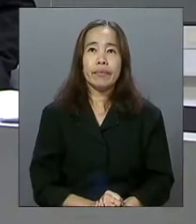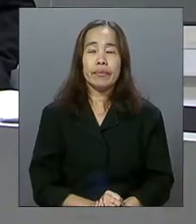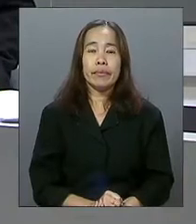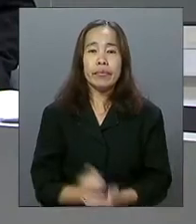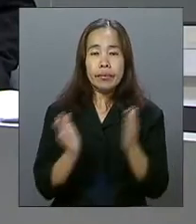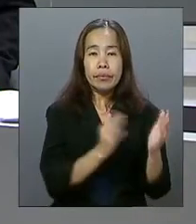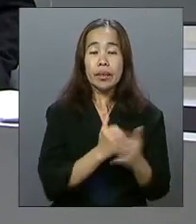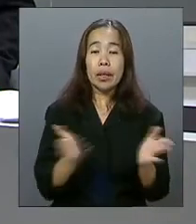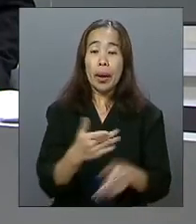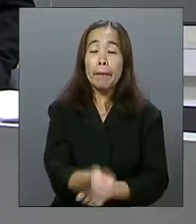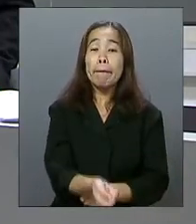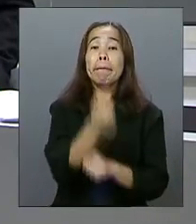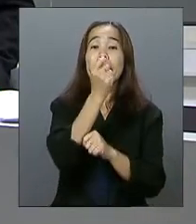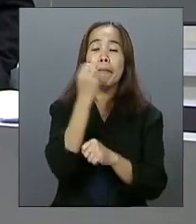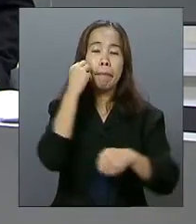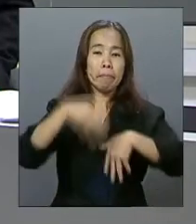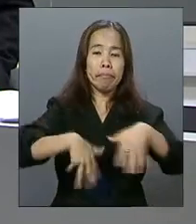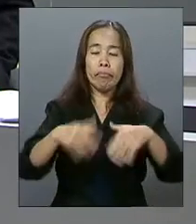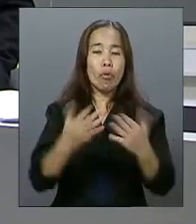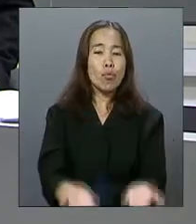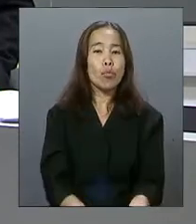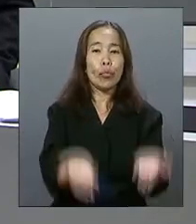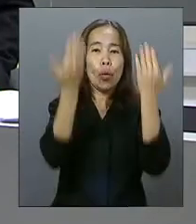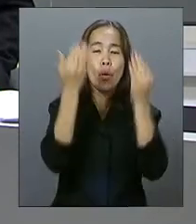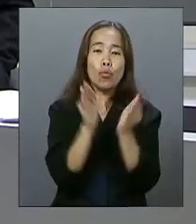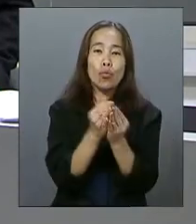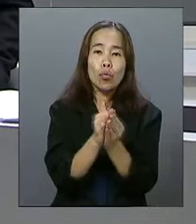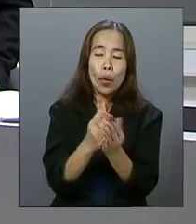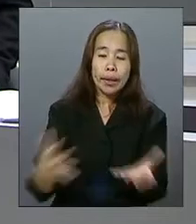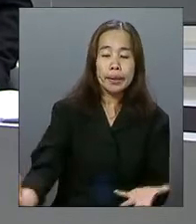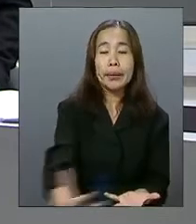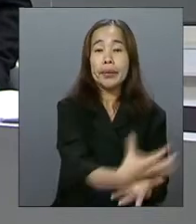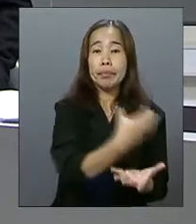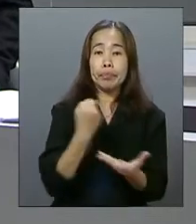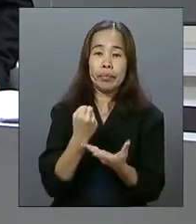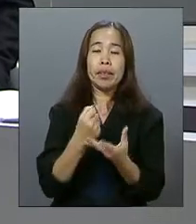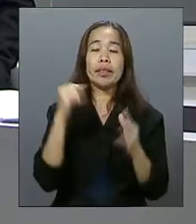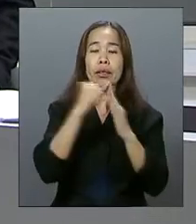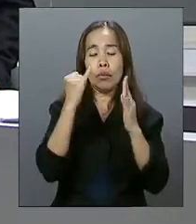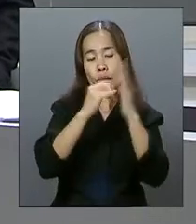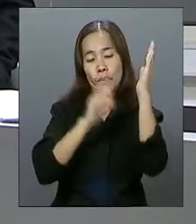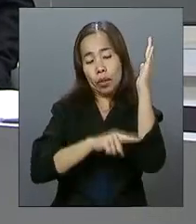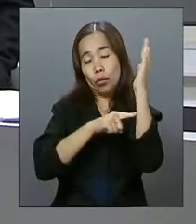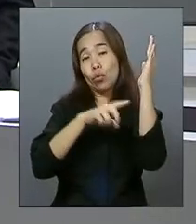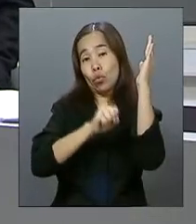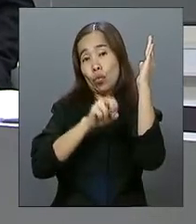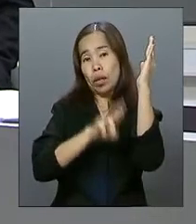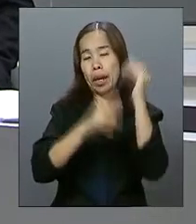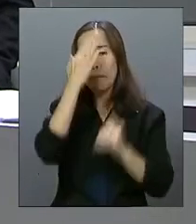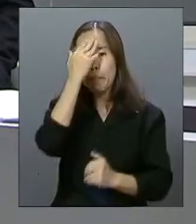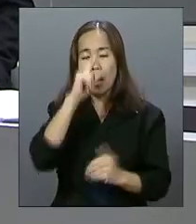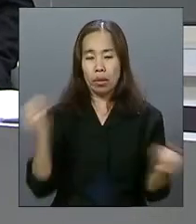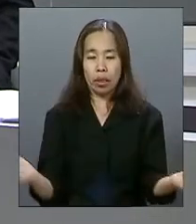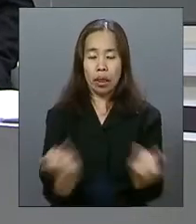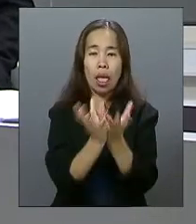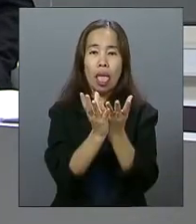ชาวประมงพื้นบ้านรวมตัวรื้อถอนคอกหอยของกลุ่มทุนนะคะที่สร้างผิดกฎหมายในอ่าวบ้านดอนจังหวัดสุราษฎร์ธานีค่ะเนื่องจากส่งผลกระทบกีดข